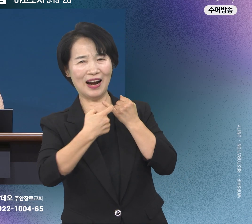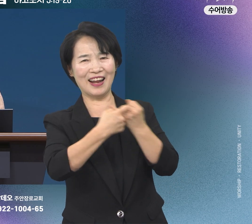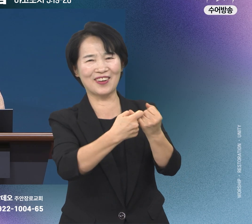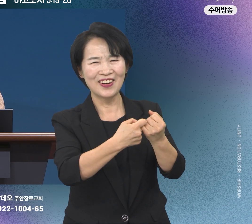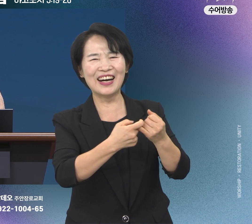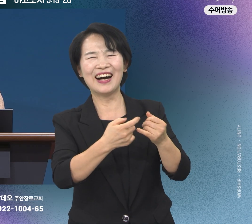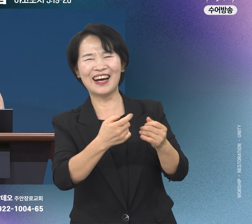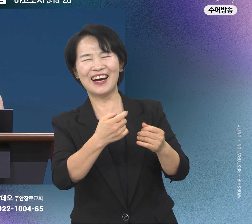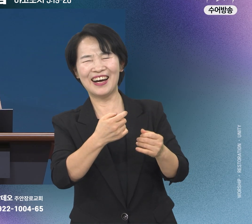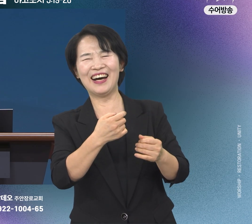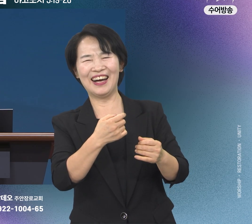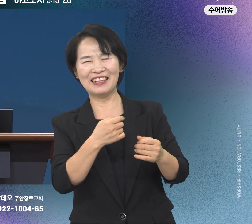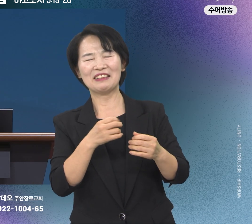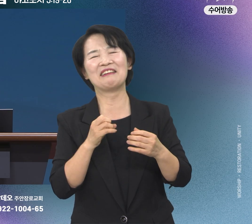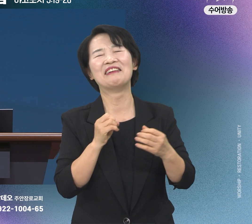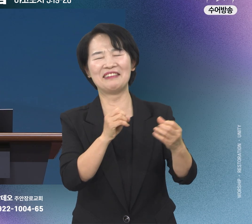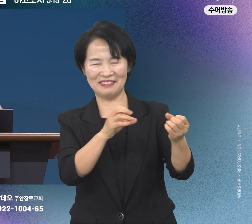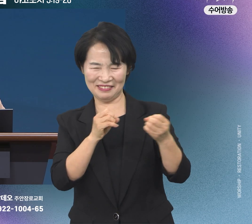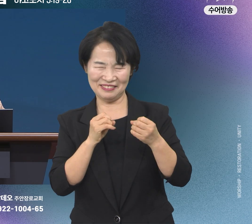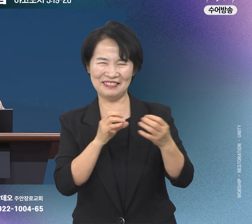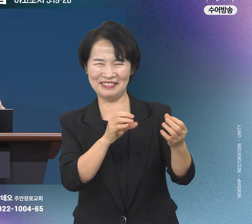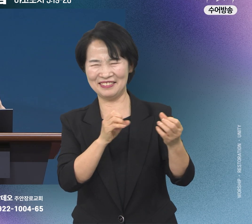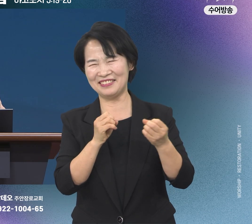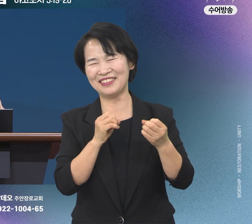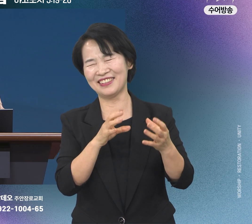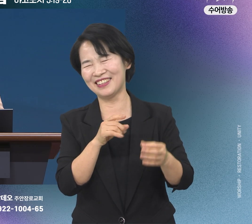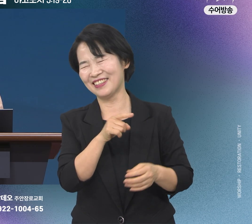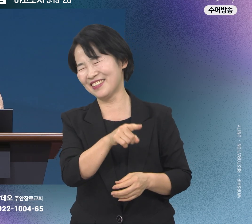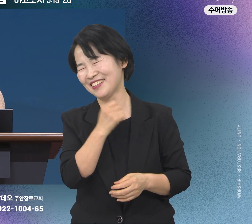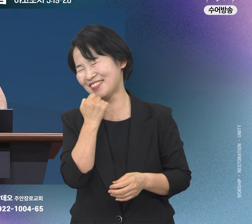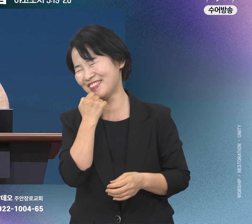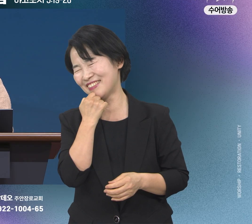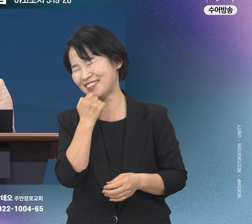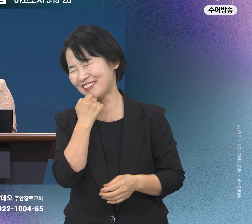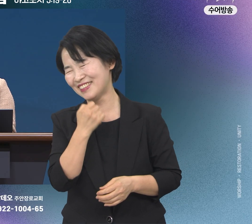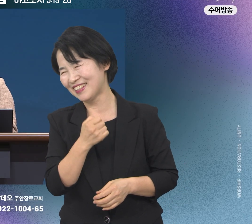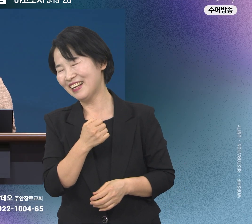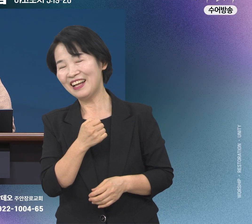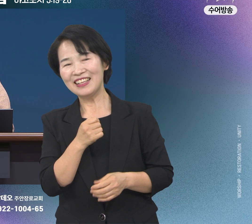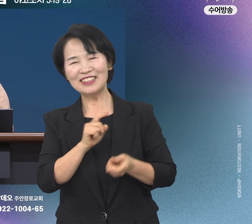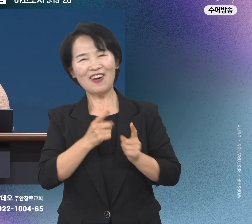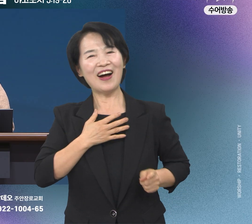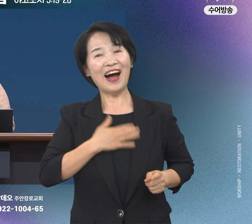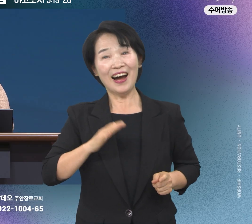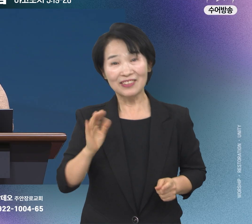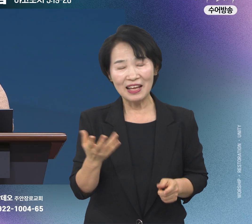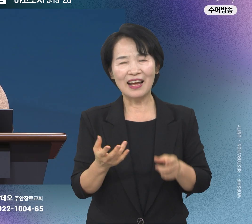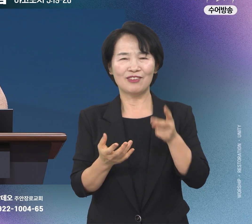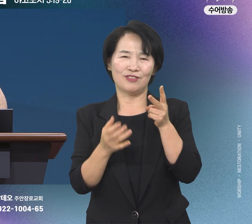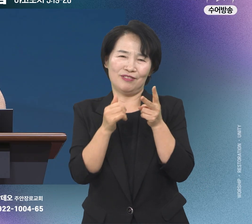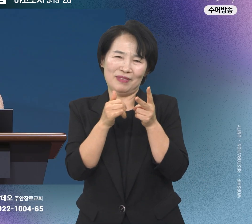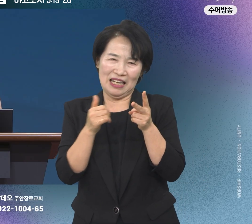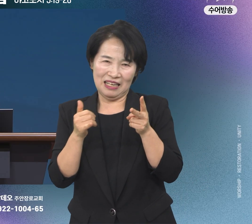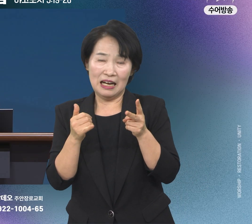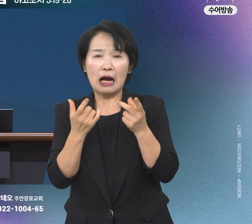같은 교회에 신천지 신도가 몇 명 있을까요? 2명이 생긴 겁니다. 이 친구는 평소에 전도의 열정이 아주